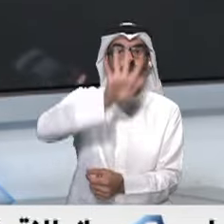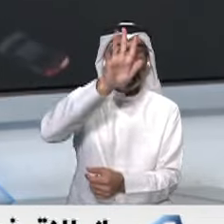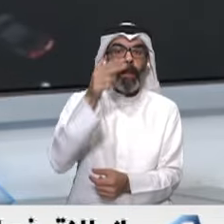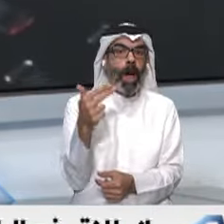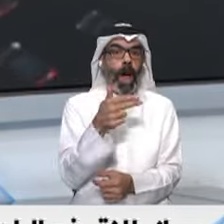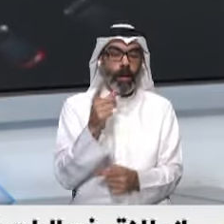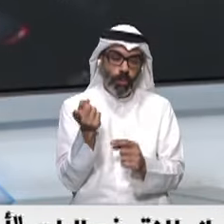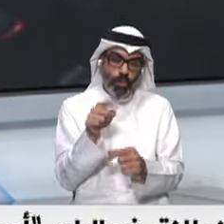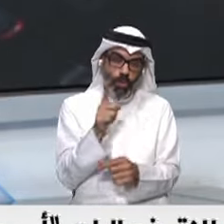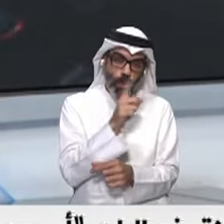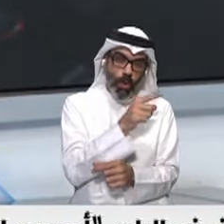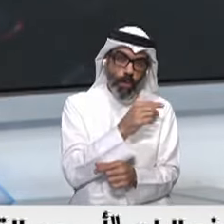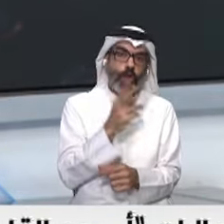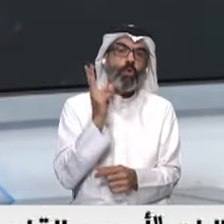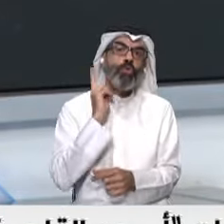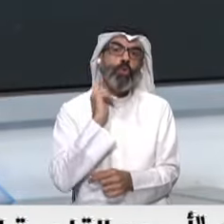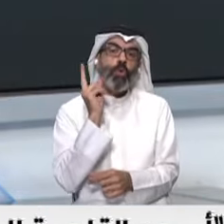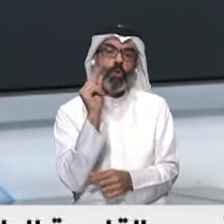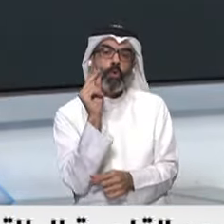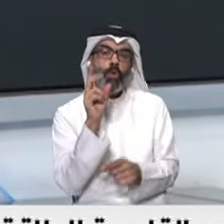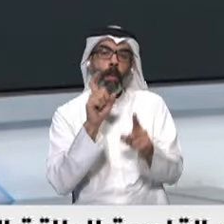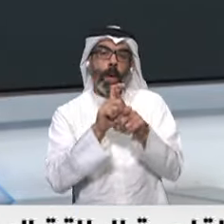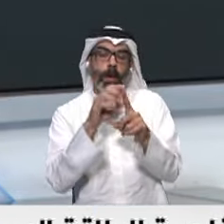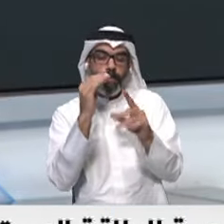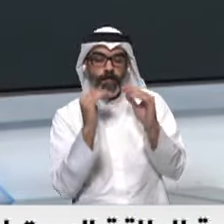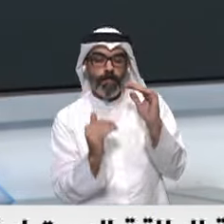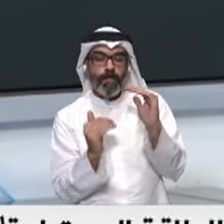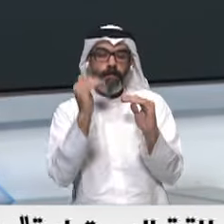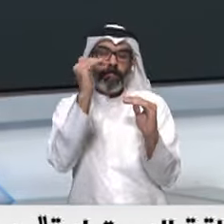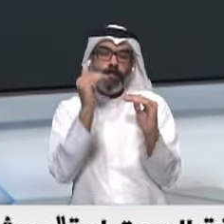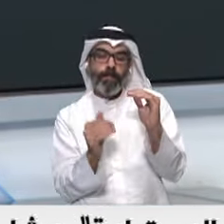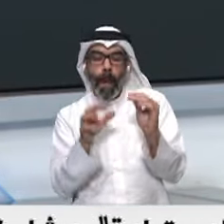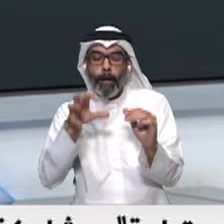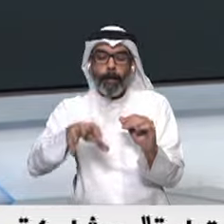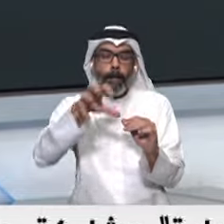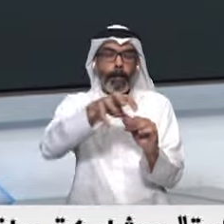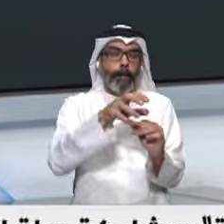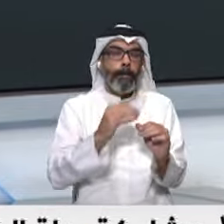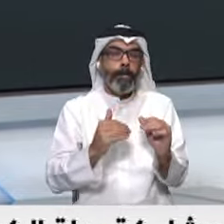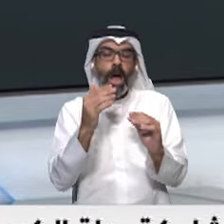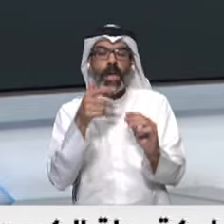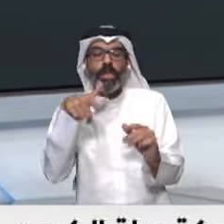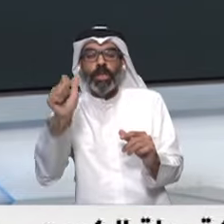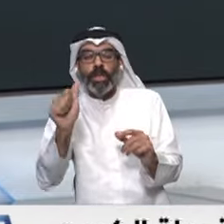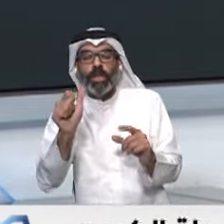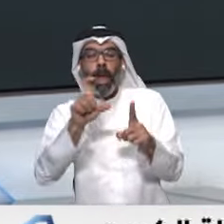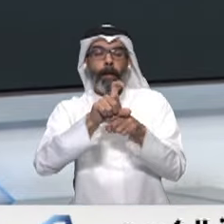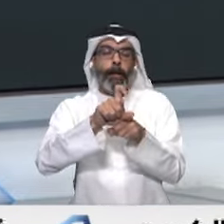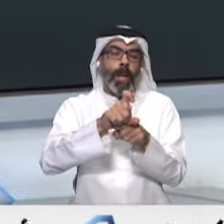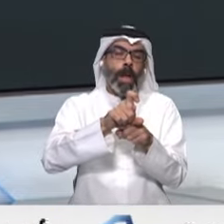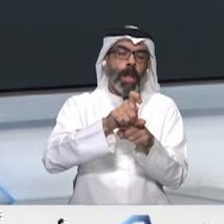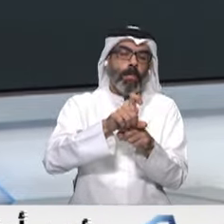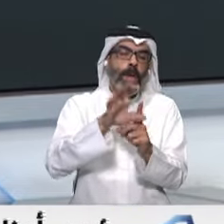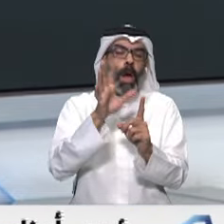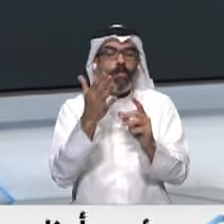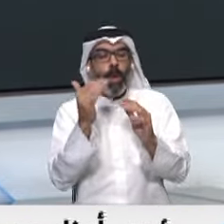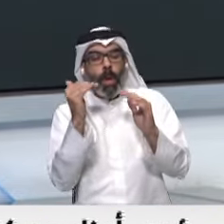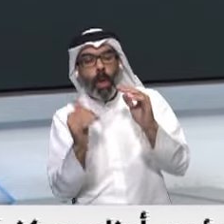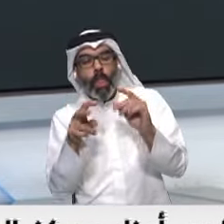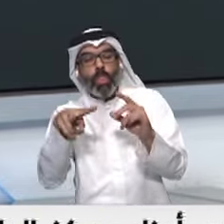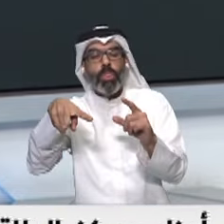لعده ايام وتتراجع نسب الرطوبه نسب الرطوبه متفاوته من منطقه الى اخرى تصل الى 60% في المناطق السكنيه والى